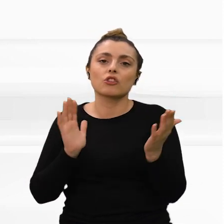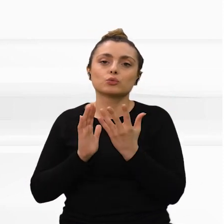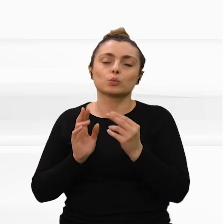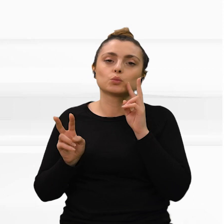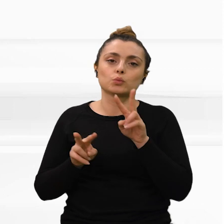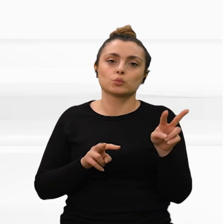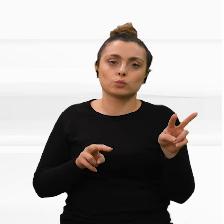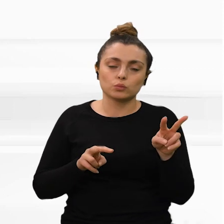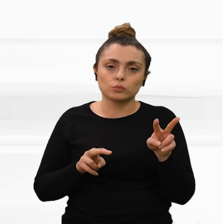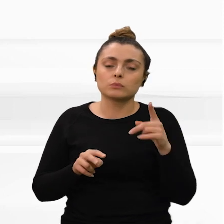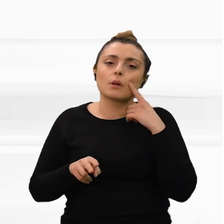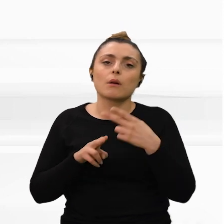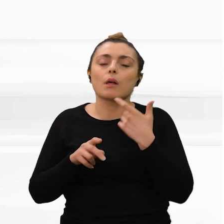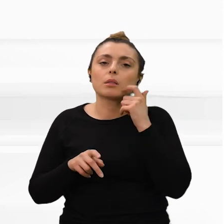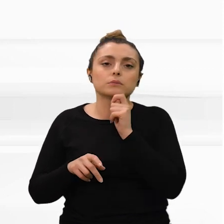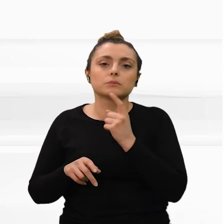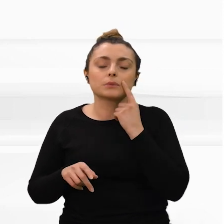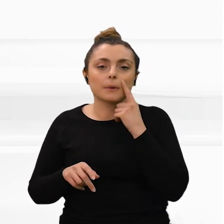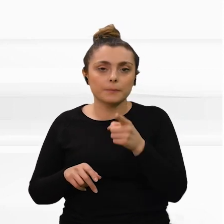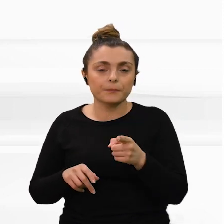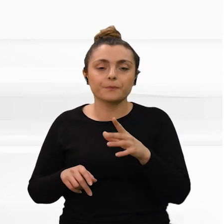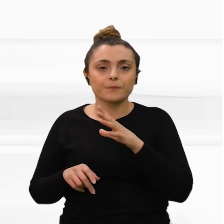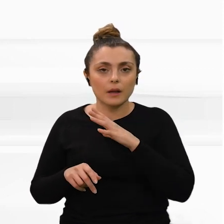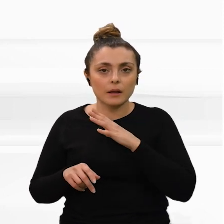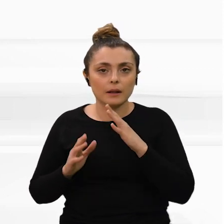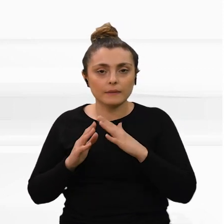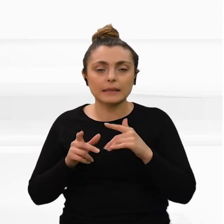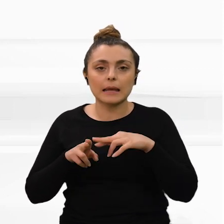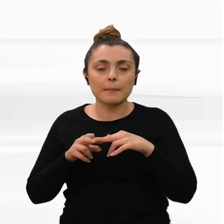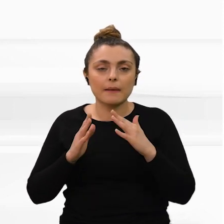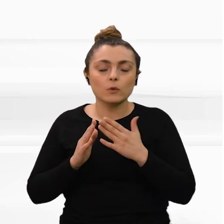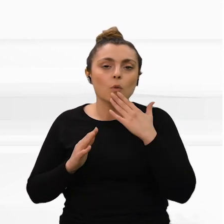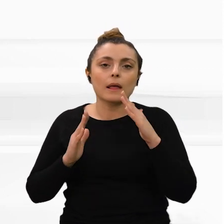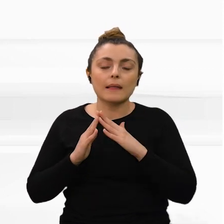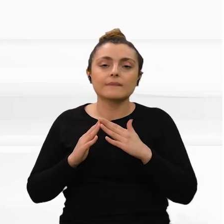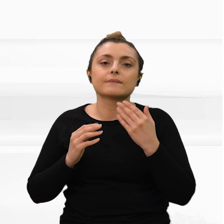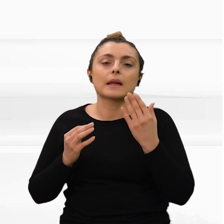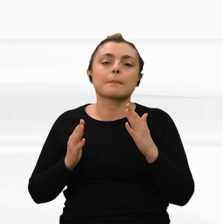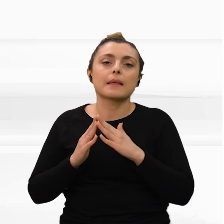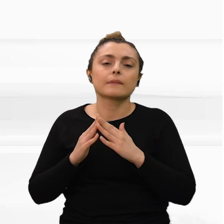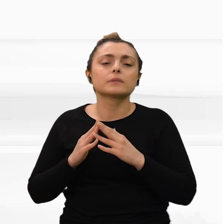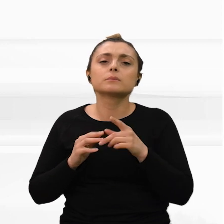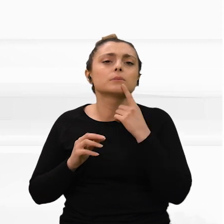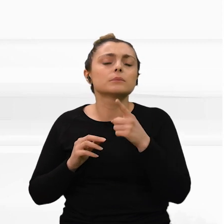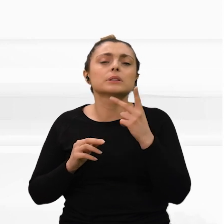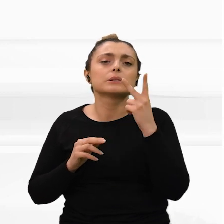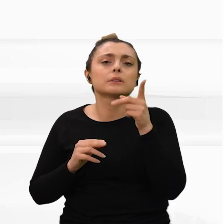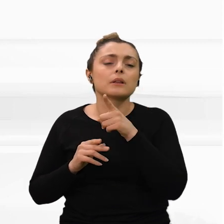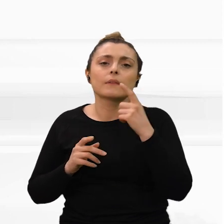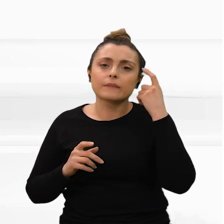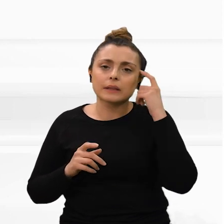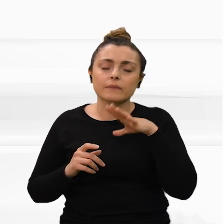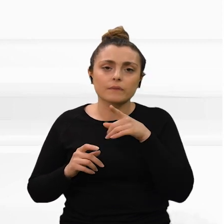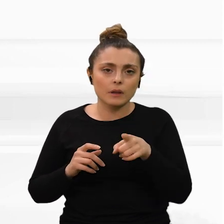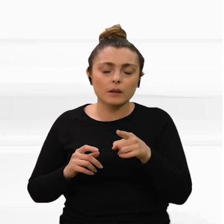karşıt olduğu görülür bakalım örnek atasözümüz e var evi Kerem evi yok evi veremedi Bakın arkadaşlar iki